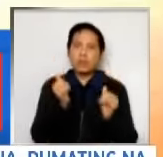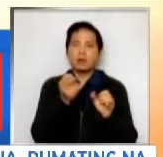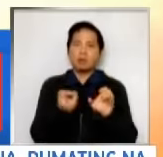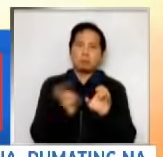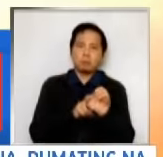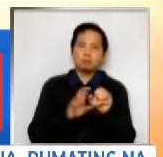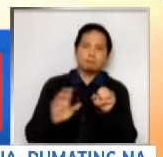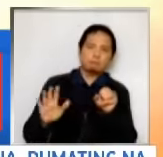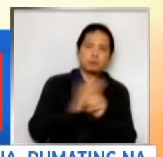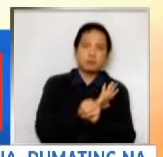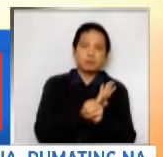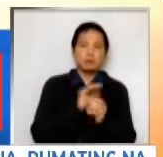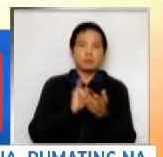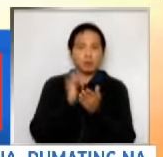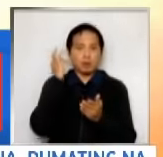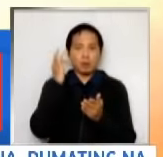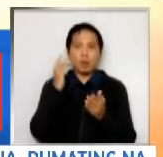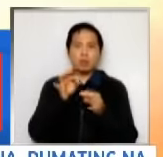nagtatagal sa checkpoints.